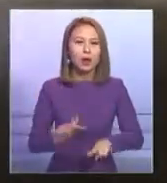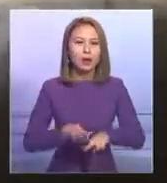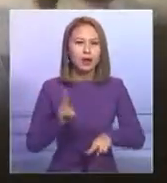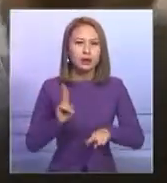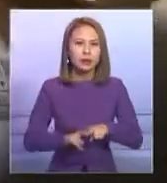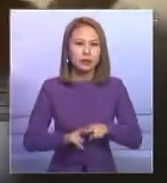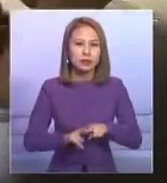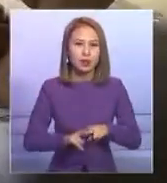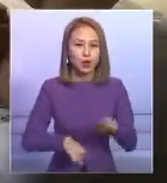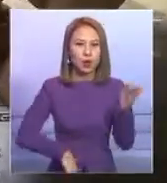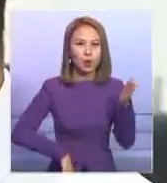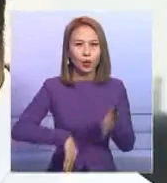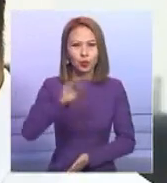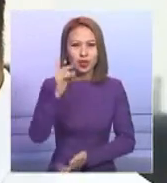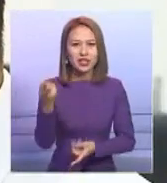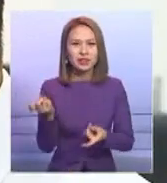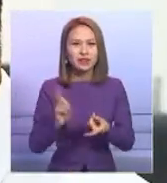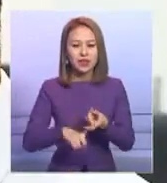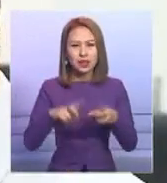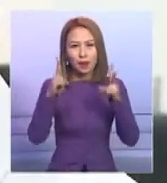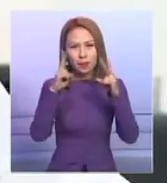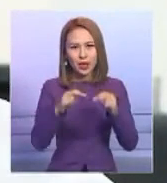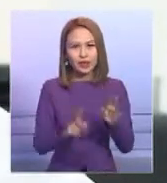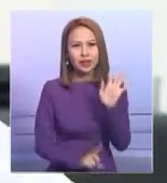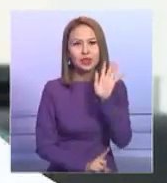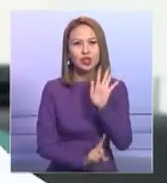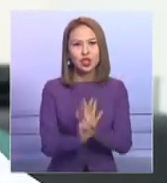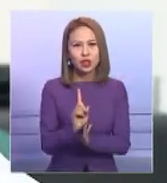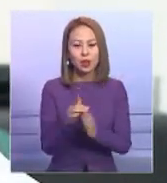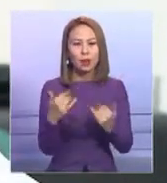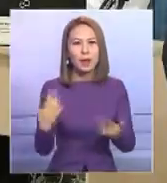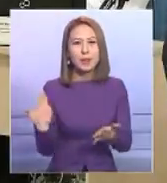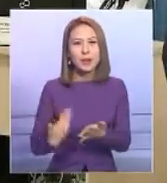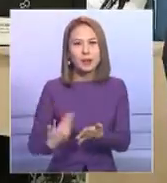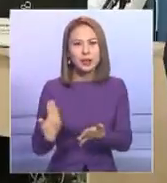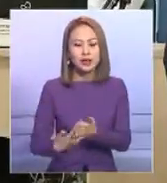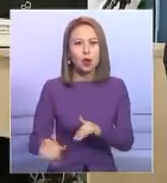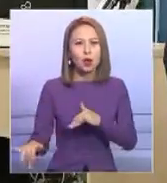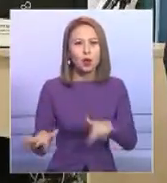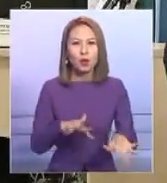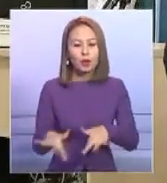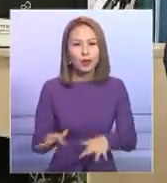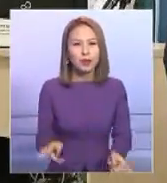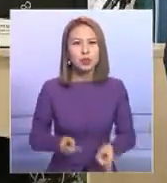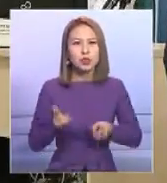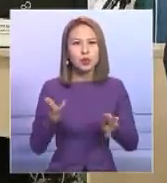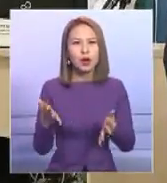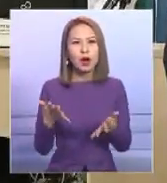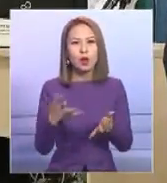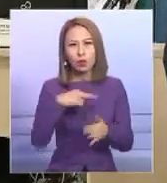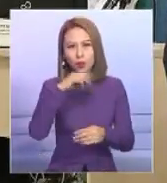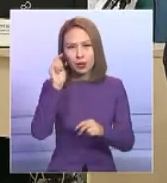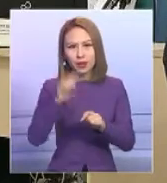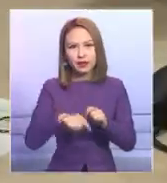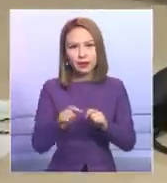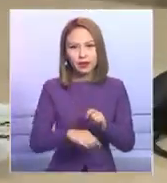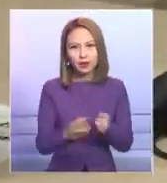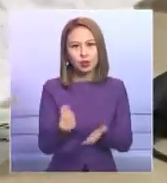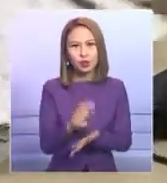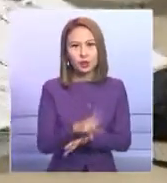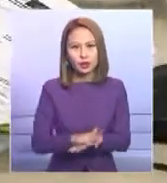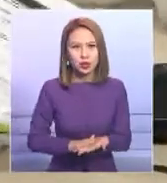серіктестігі облигацияларын сатып алғанына қатысты тексеріс бастады. Тіпті бұл мәселе бойынша қылмыстық іс қозғалып, тексеру жүргізіліп жатыр.